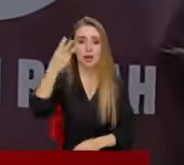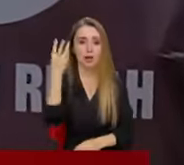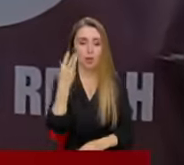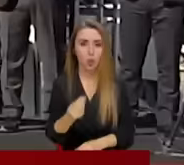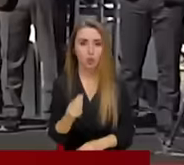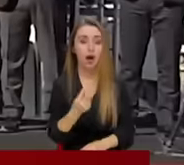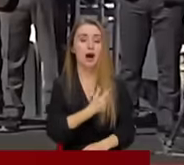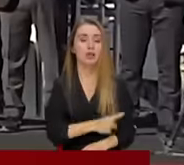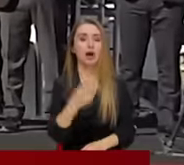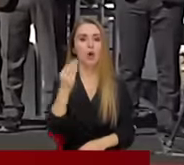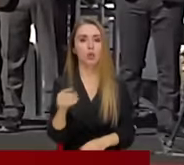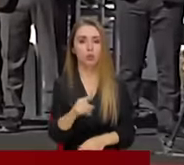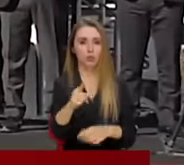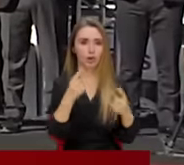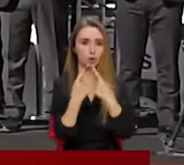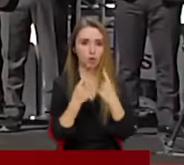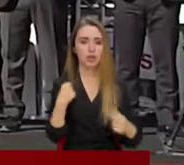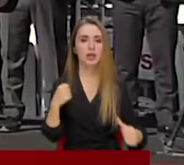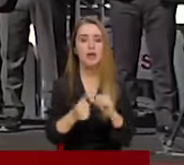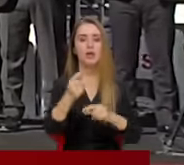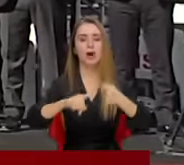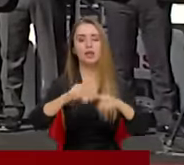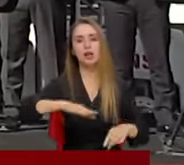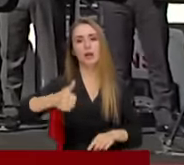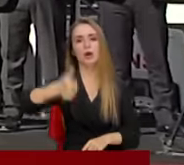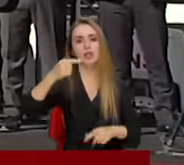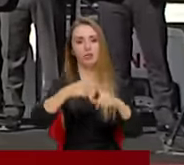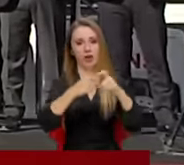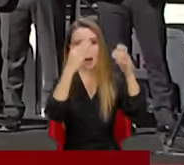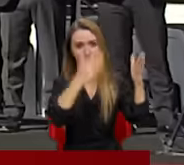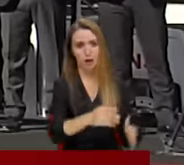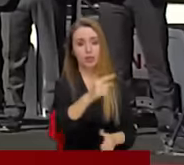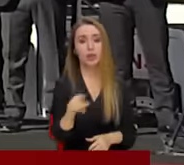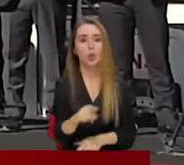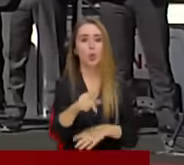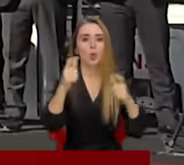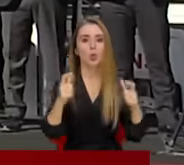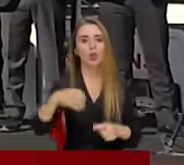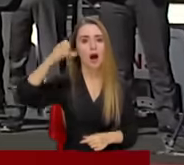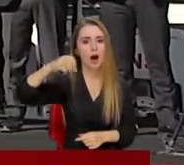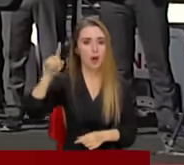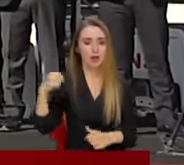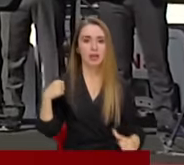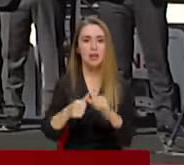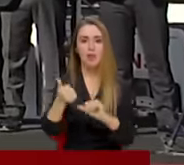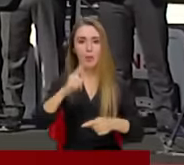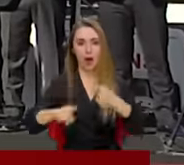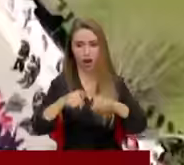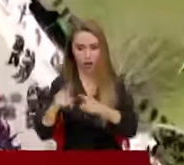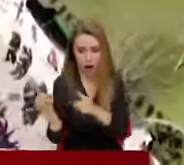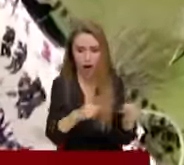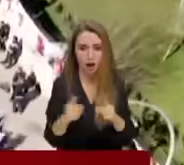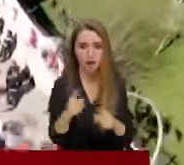olduğu Şanlıurfa'da meydandaydı. Yeniden Refah Partisi Genel Başkanı Fatih Erbakan, Şanlıurfa AK Parti ile Yeniden Refah Partisi